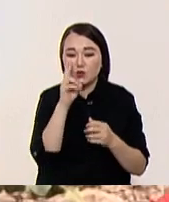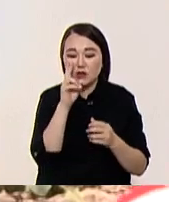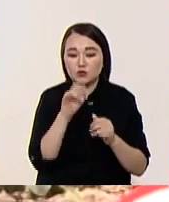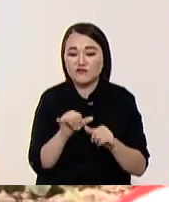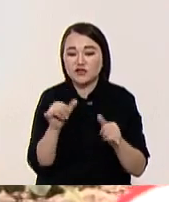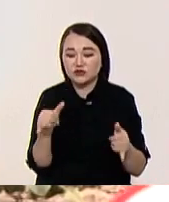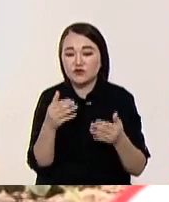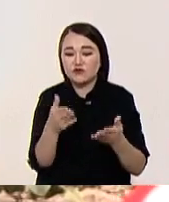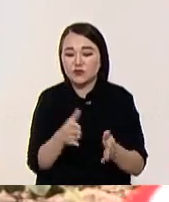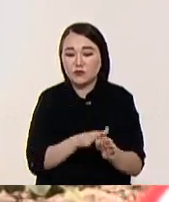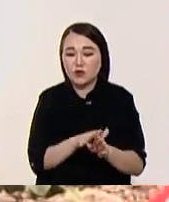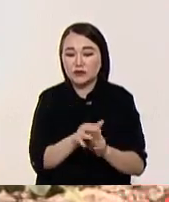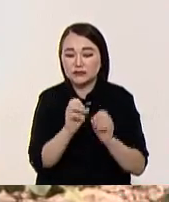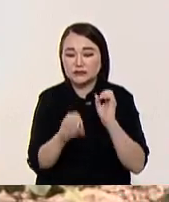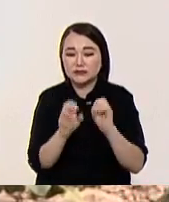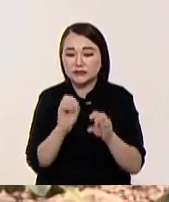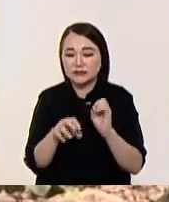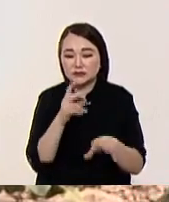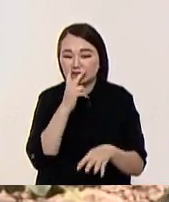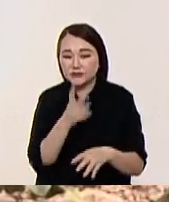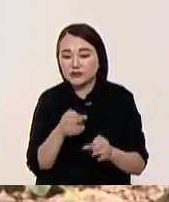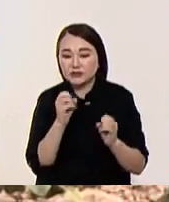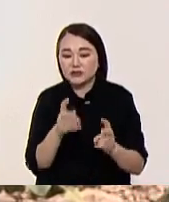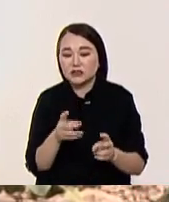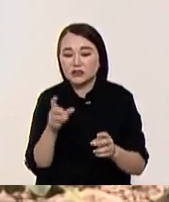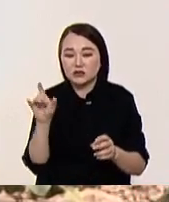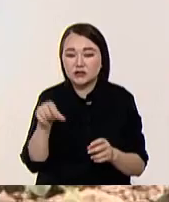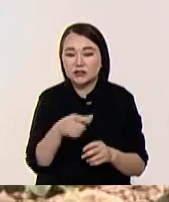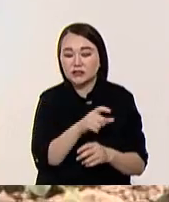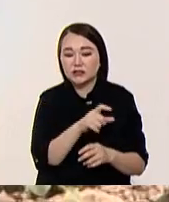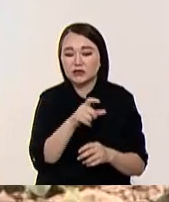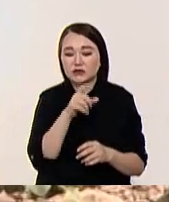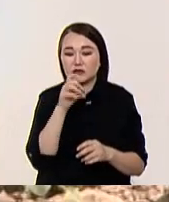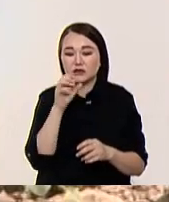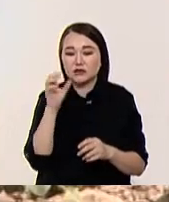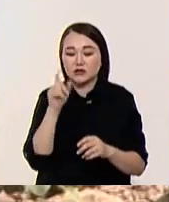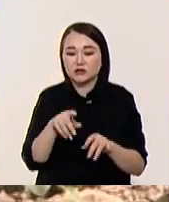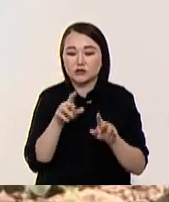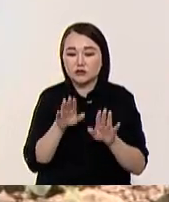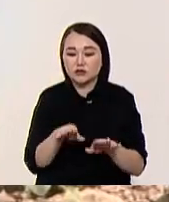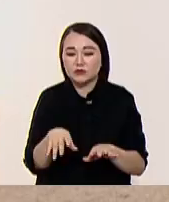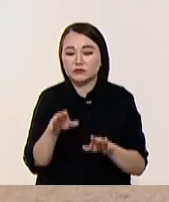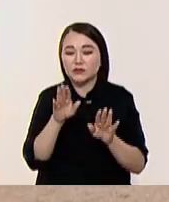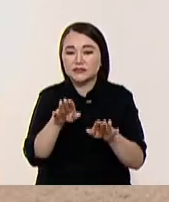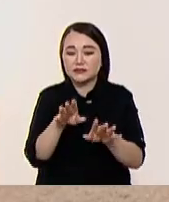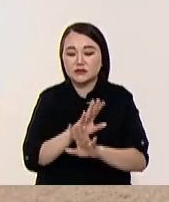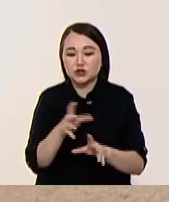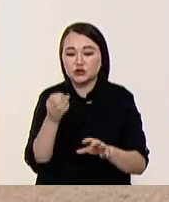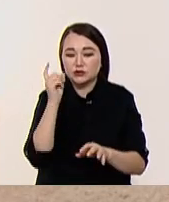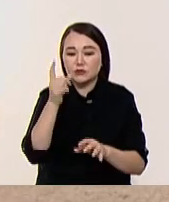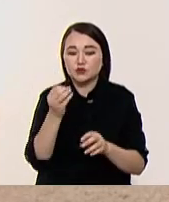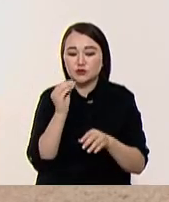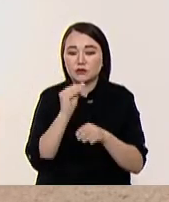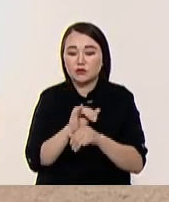увеличивается, и вот наполняется, видите, как истекает сверху уже, не только с определенных мест. У большей